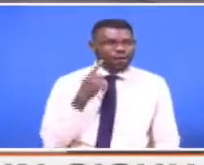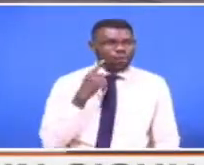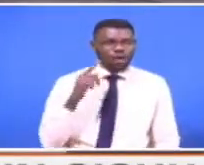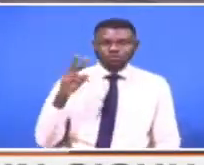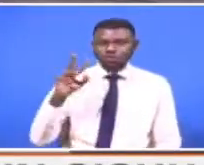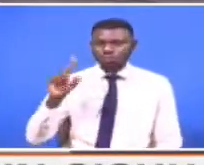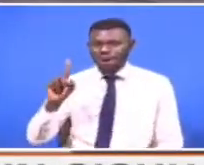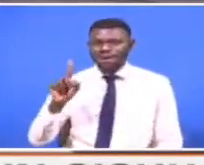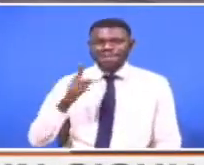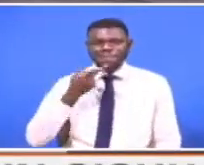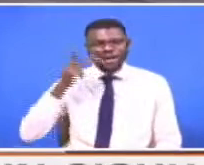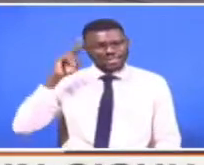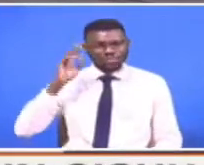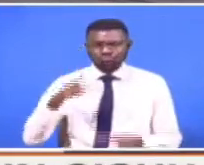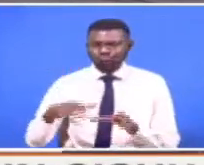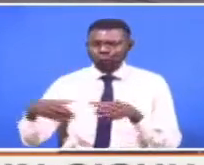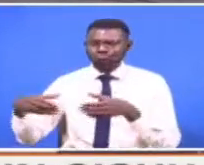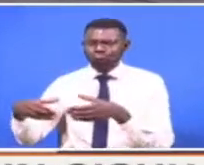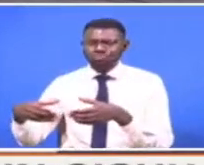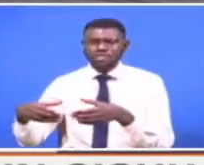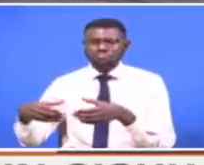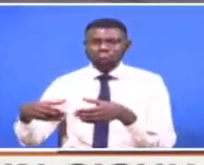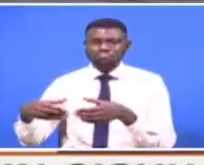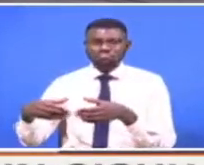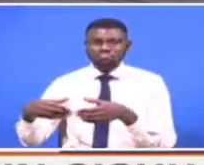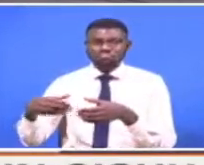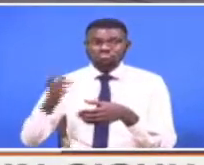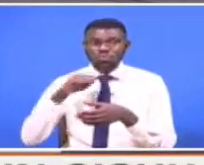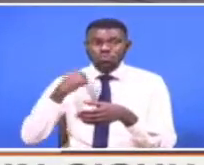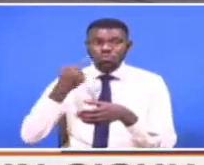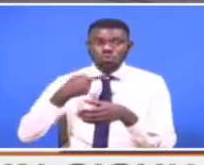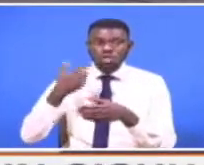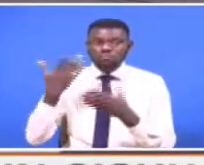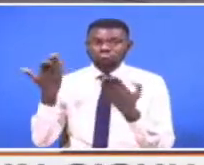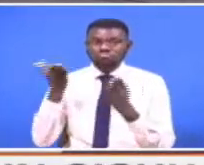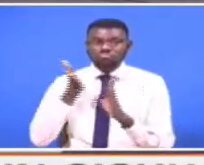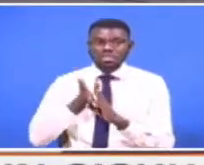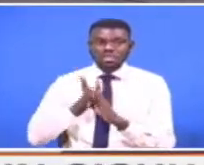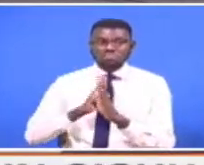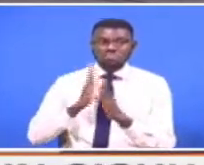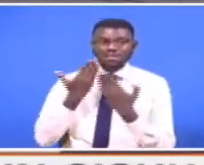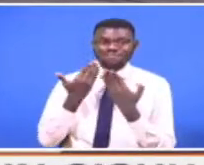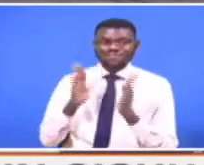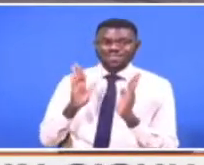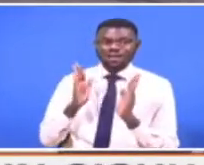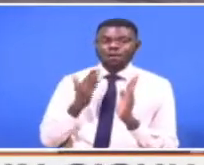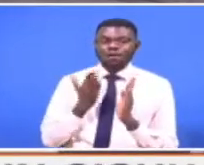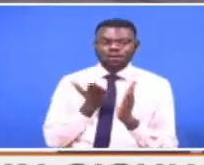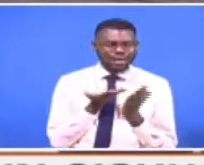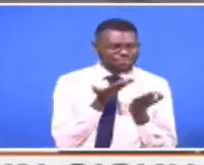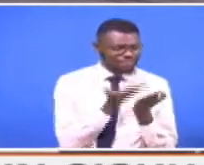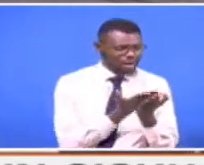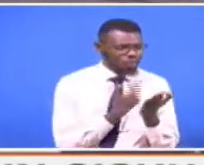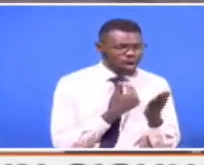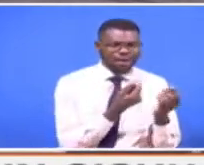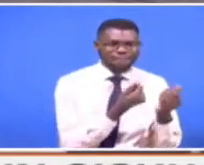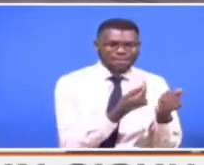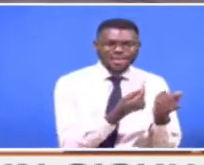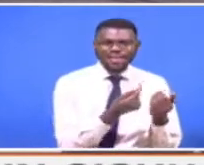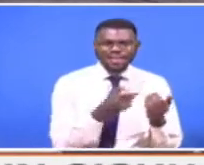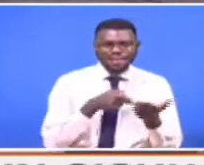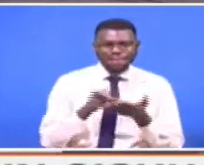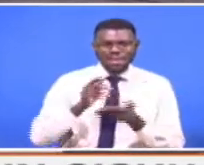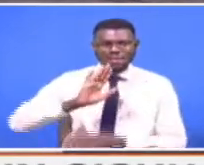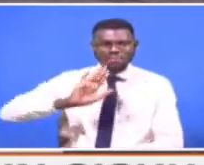121 parents who have opted out and applied for refunds. These parents have